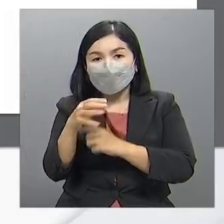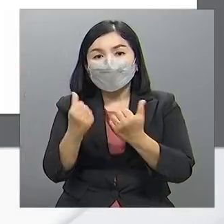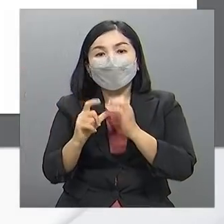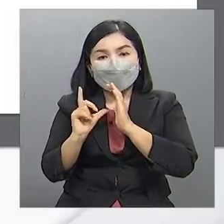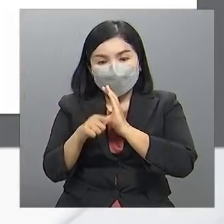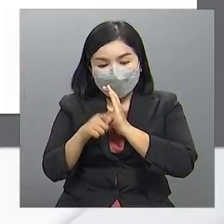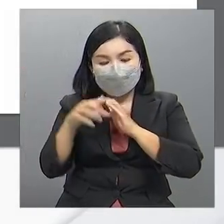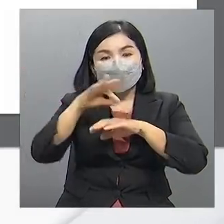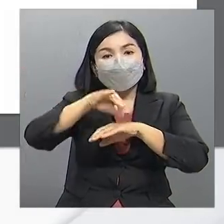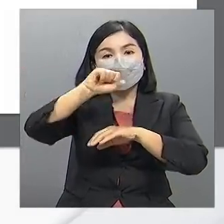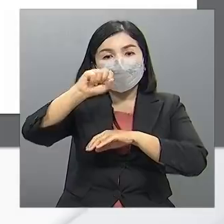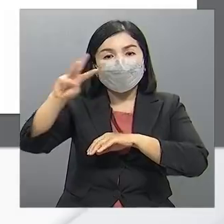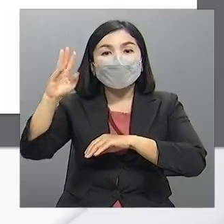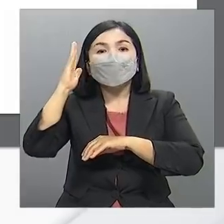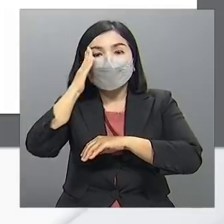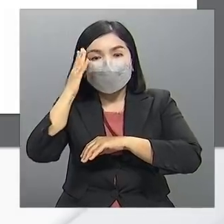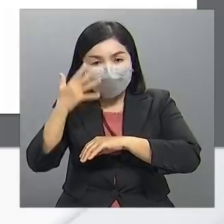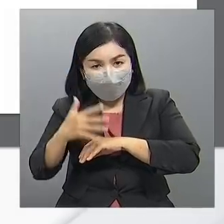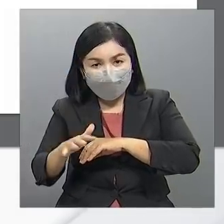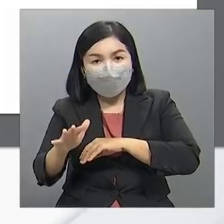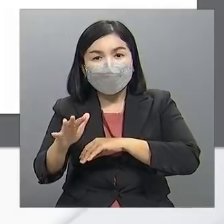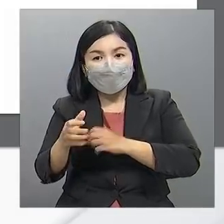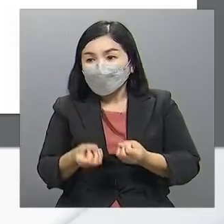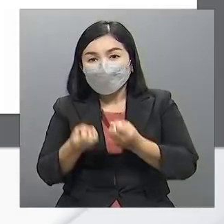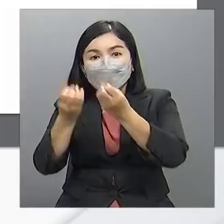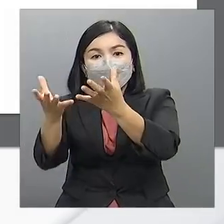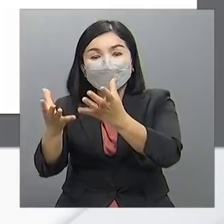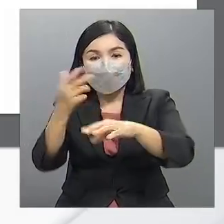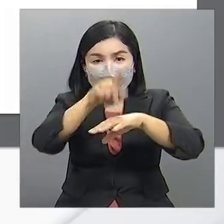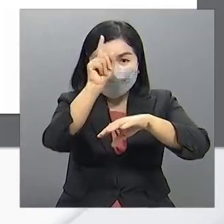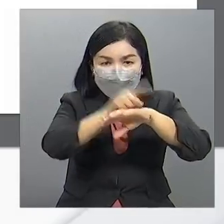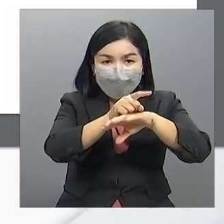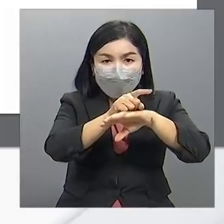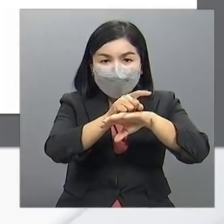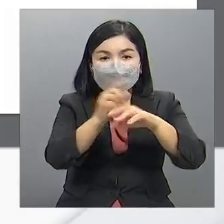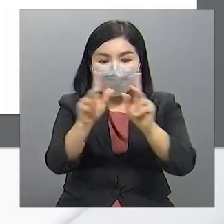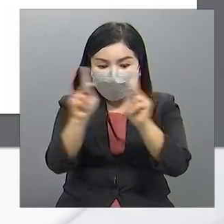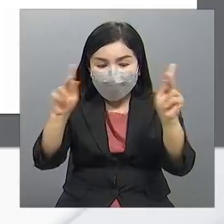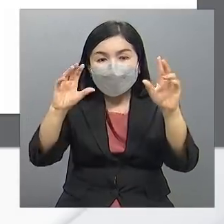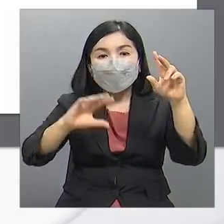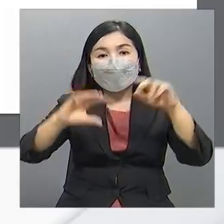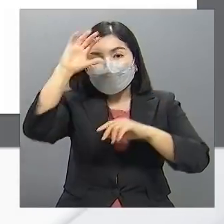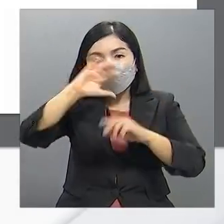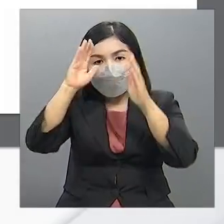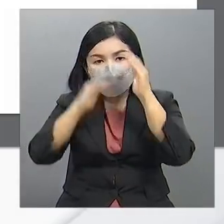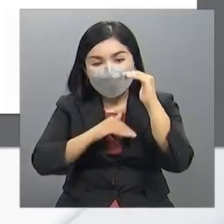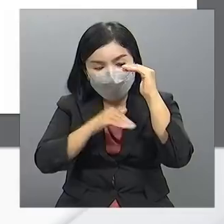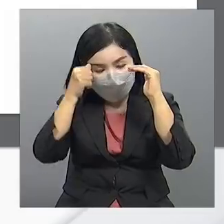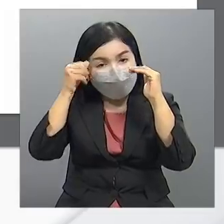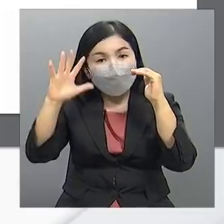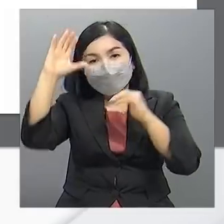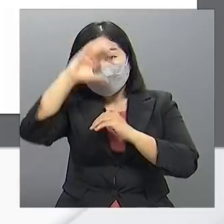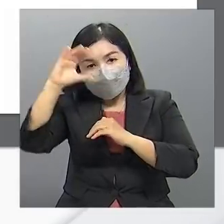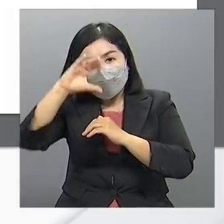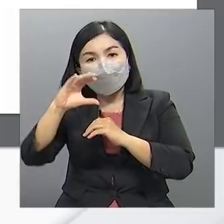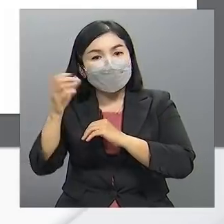ได้รับเรื่องแล้วต้องส่งเรื่องให้ท่านประธานคณะกรรมการสรรหาภายใน5วันเลยหมายความว่าเร็ว